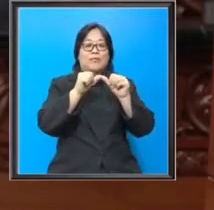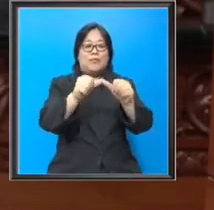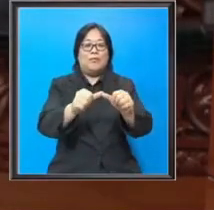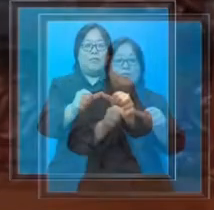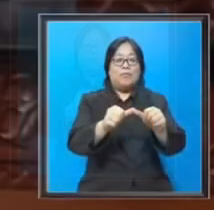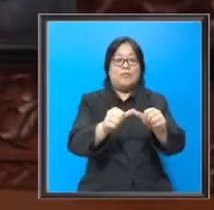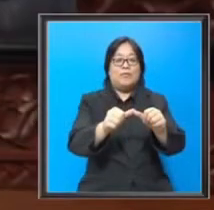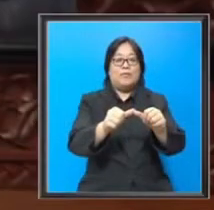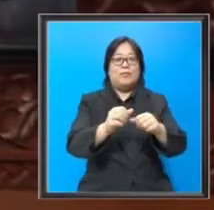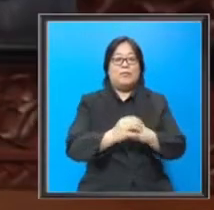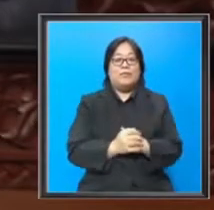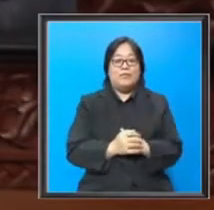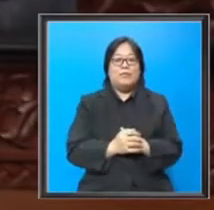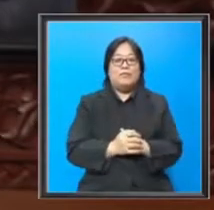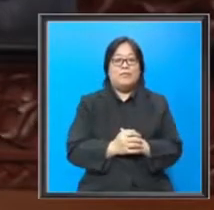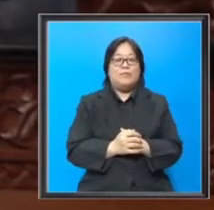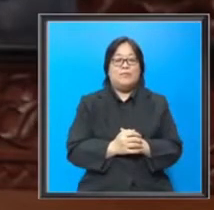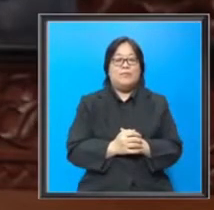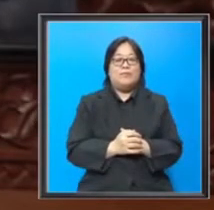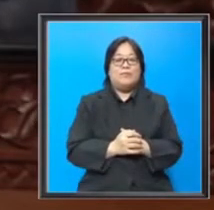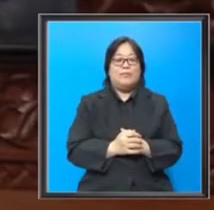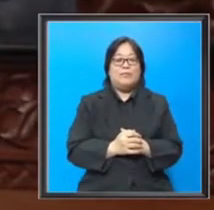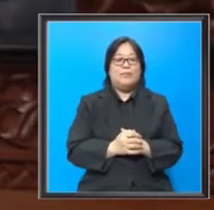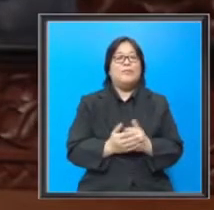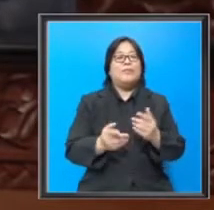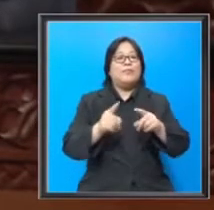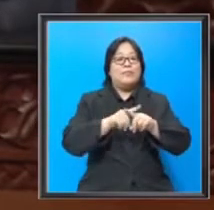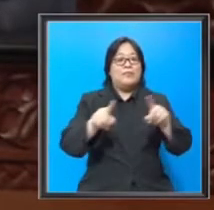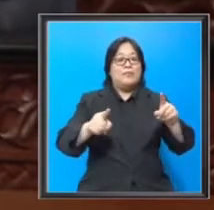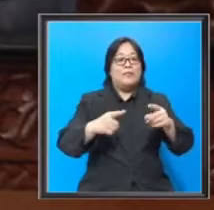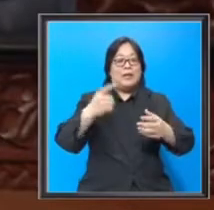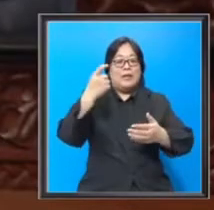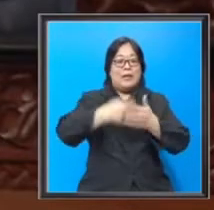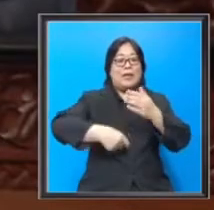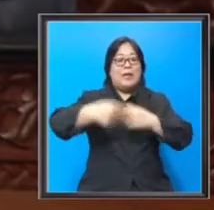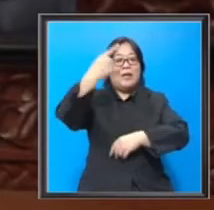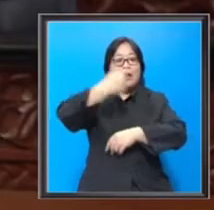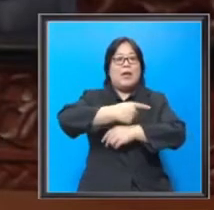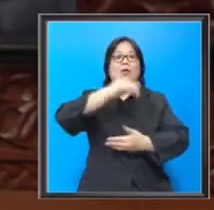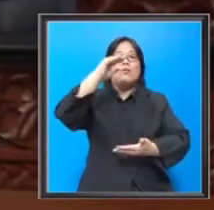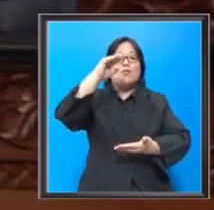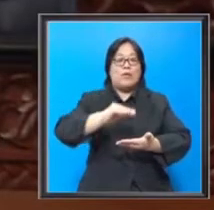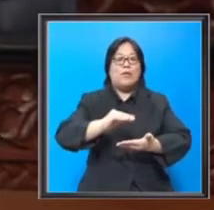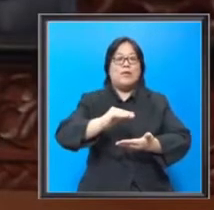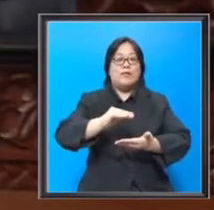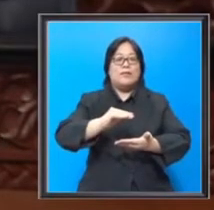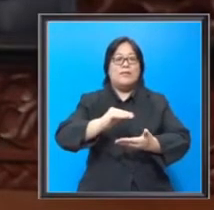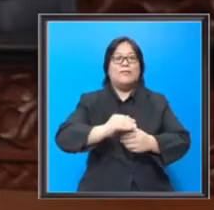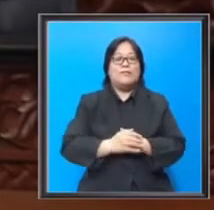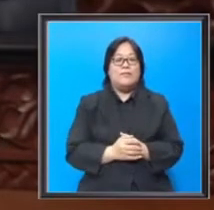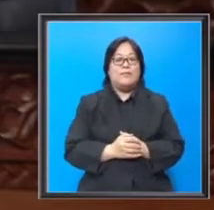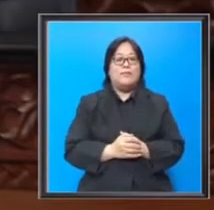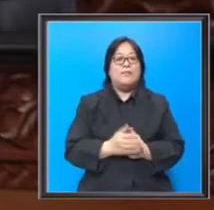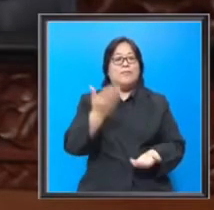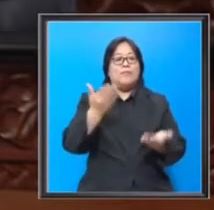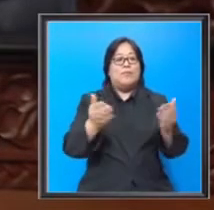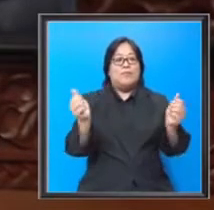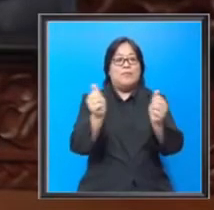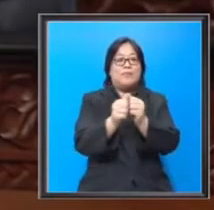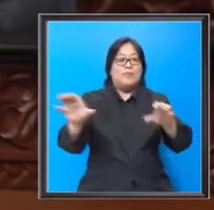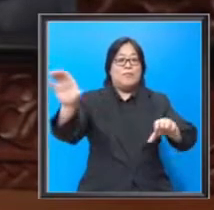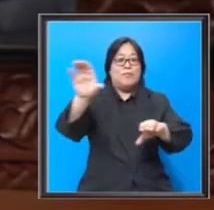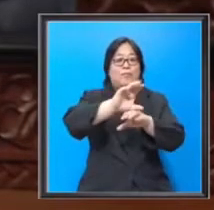tanpa bayaran harian tetapi bayaran hariannya dikurangkan dengan ditampung od1 di